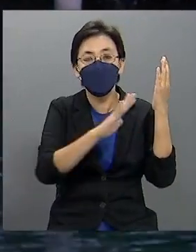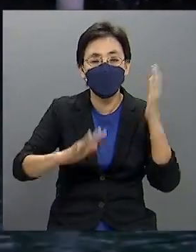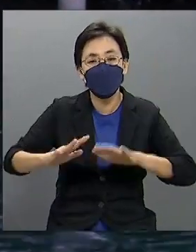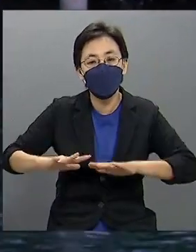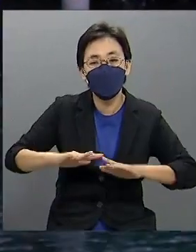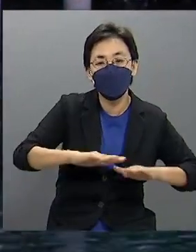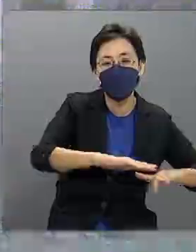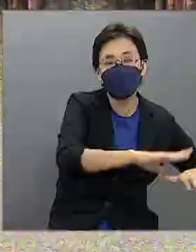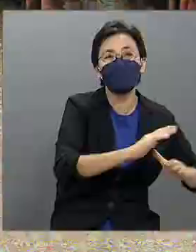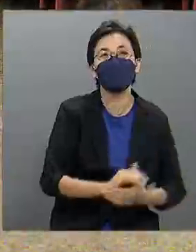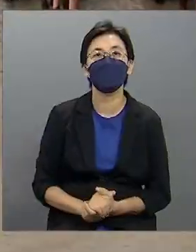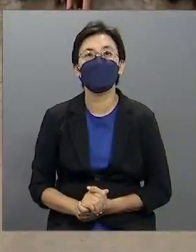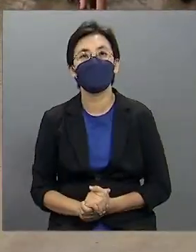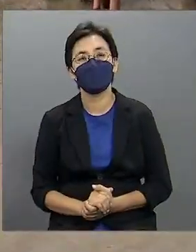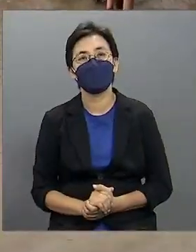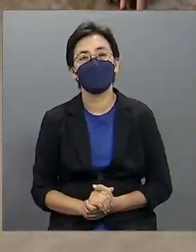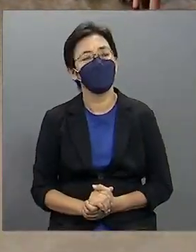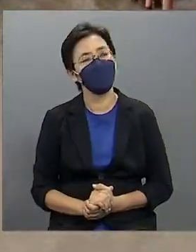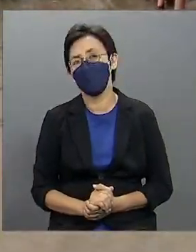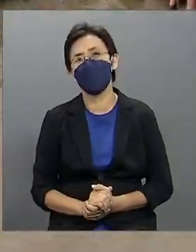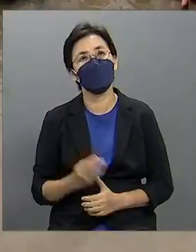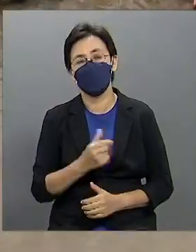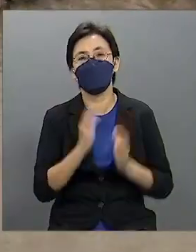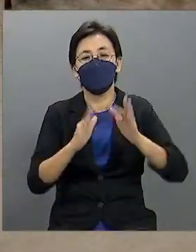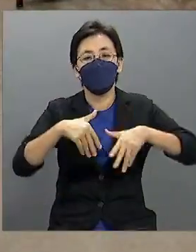เร็วแบบที่ว่าคนใคที่ไม่เคยเจอ